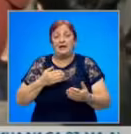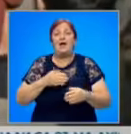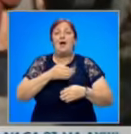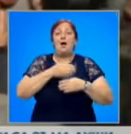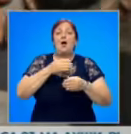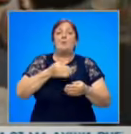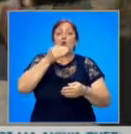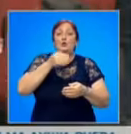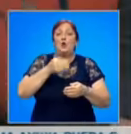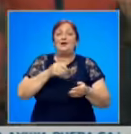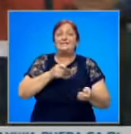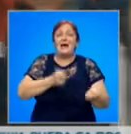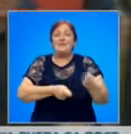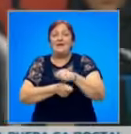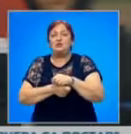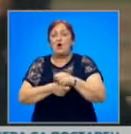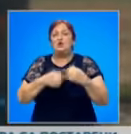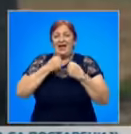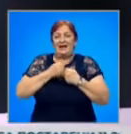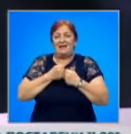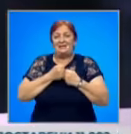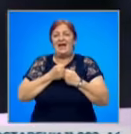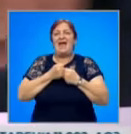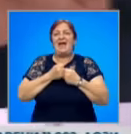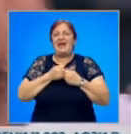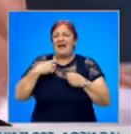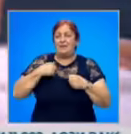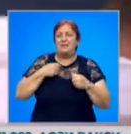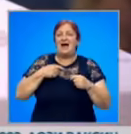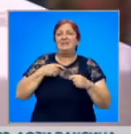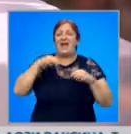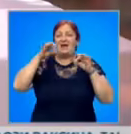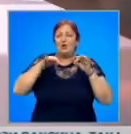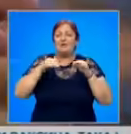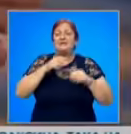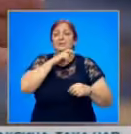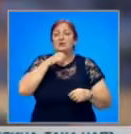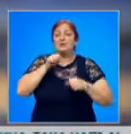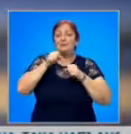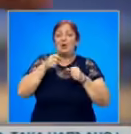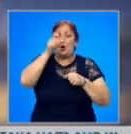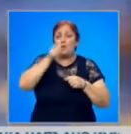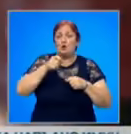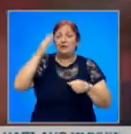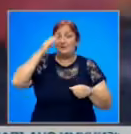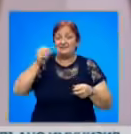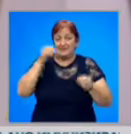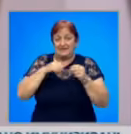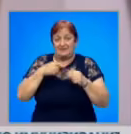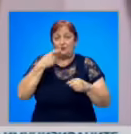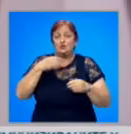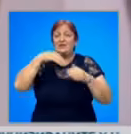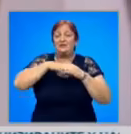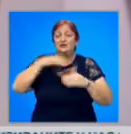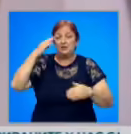Подготовка за евентуална миграционна криза и туширане на криминалния вод. И рокади в МВР заради полицейското насилие под колоните на Министерския съвет, отчете